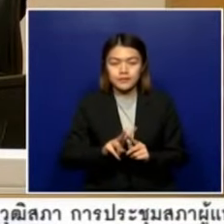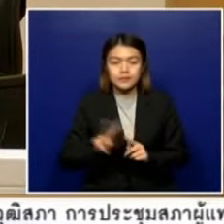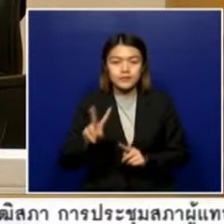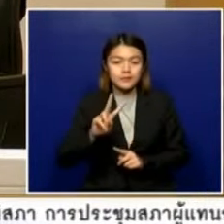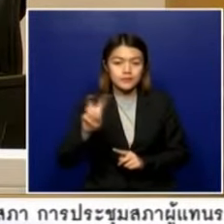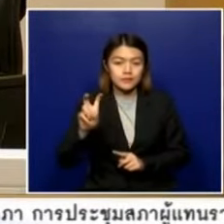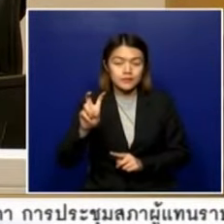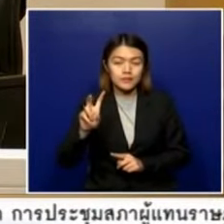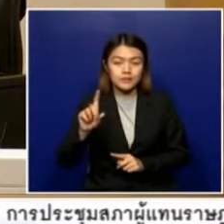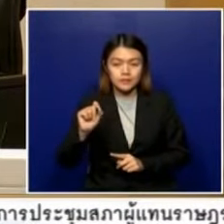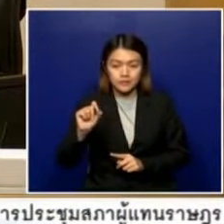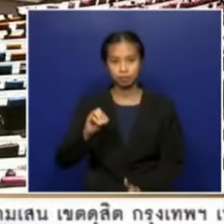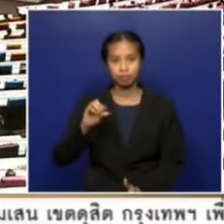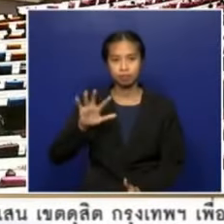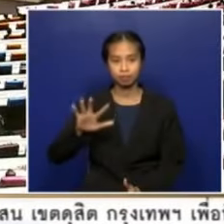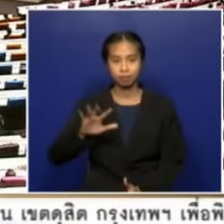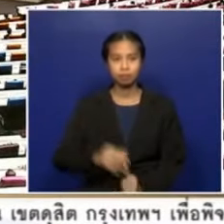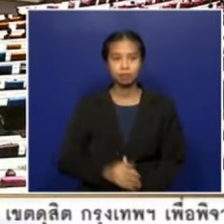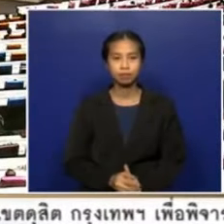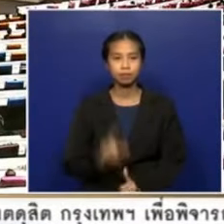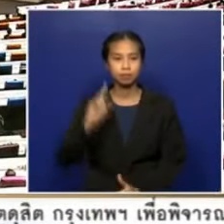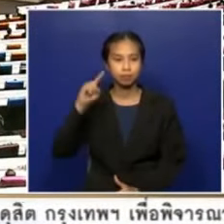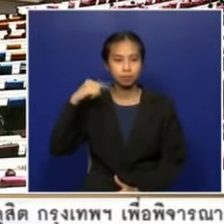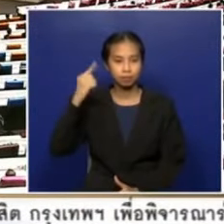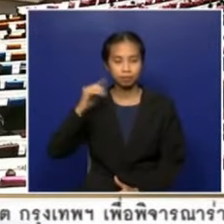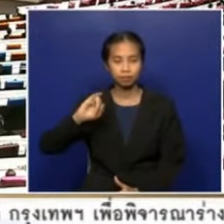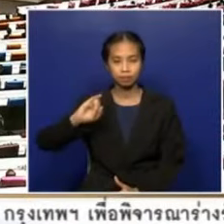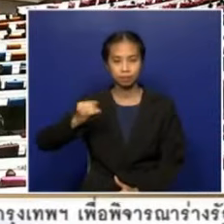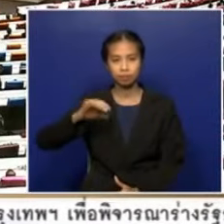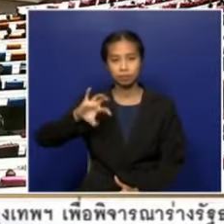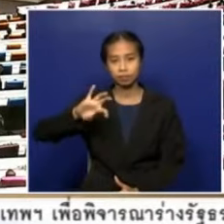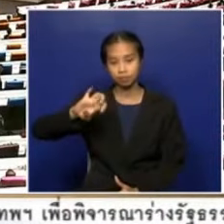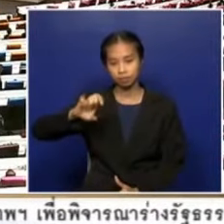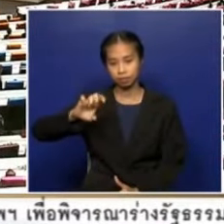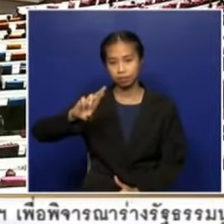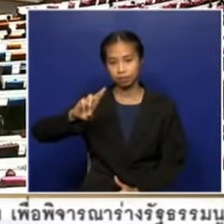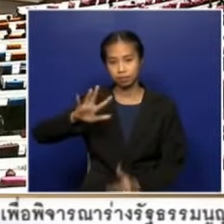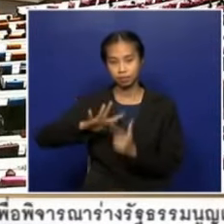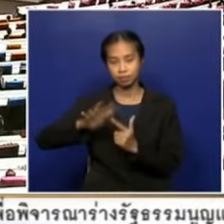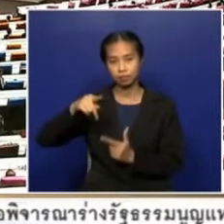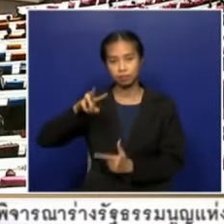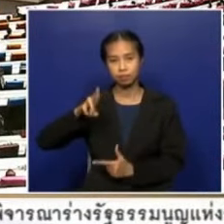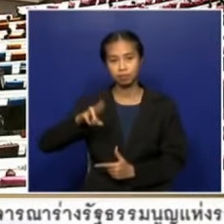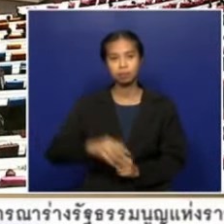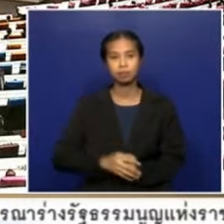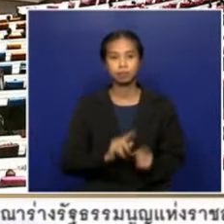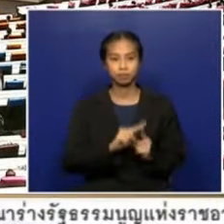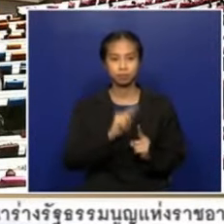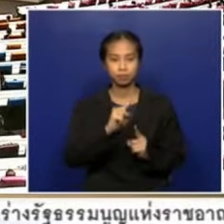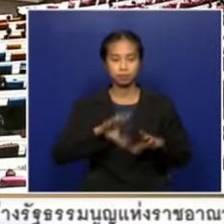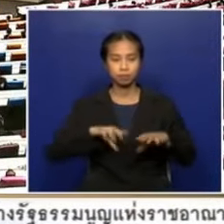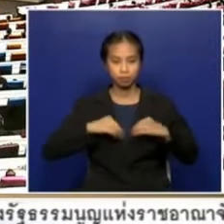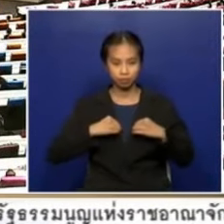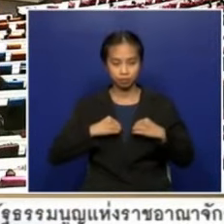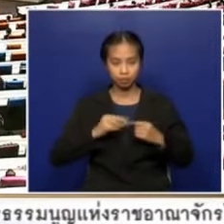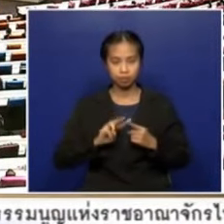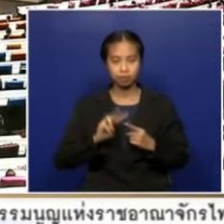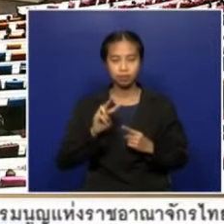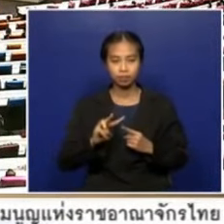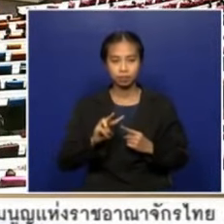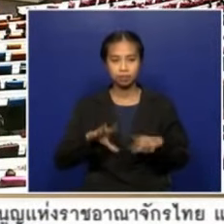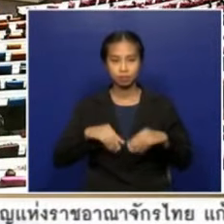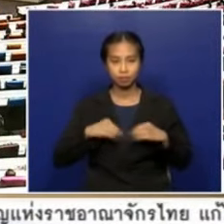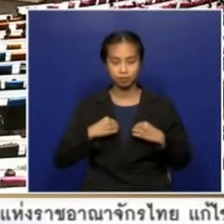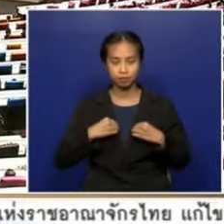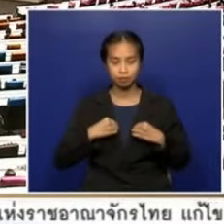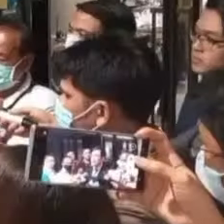เริ่มเนี่ยหลังจากถูกตีตกไปคำถามก็คือจะเดินหน้าต่อไปอย่างไรและรู้สึกอย่างไรกับการประชุมสภา2วันนี้ฟังบางช่วงบางตอน